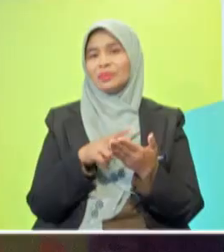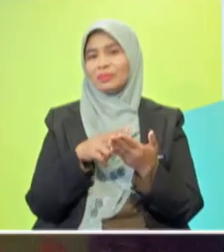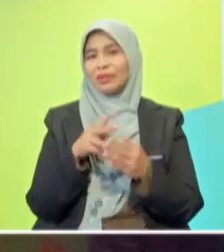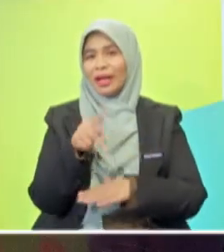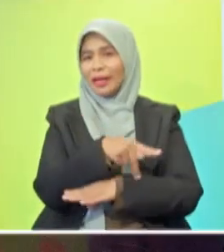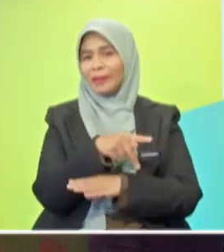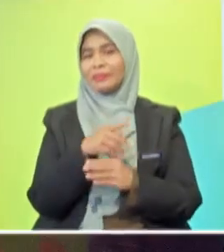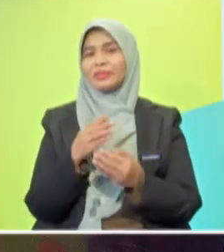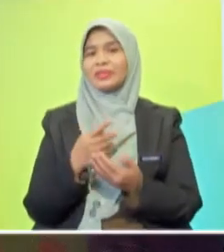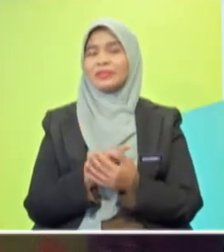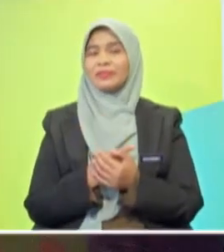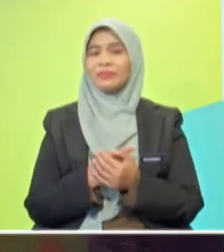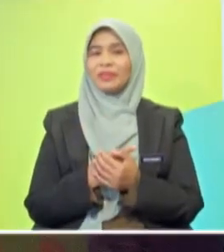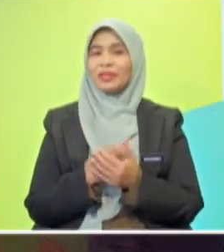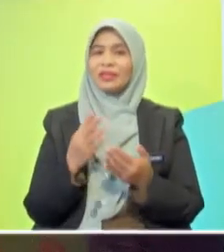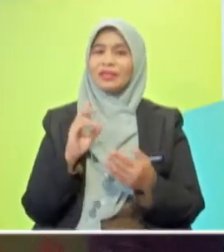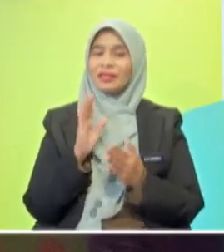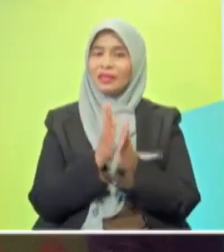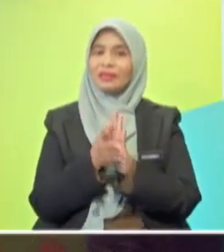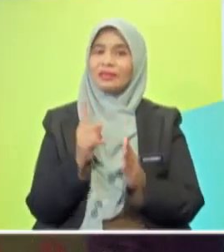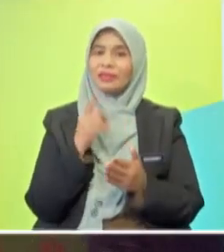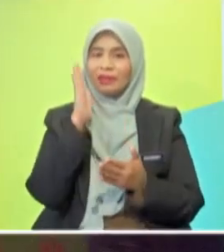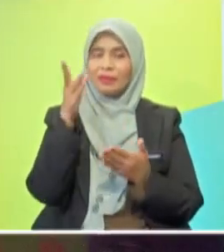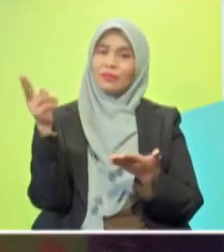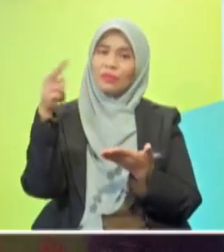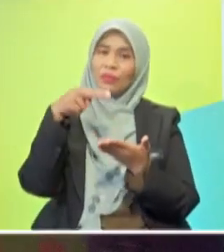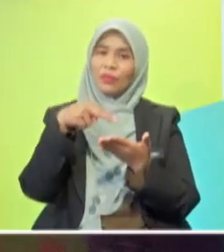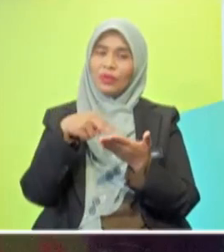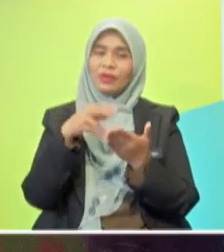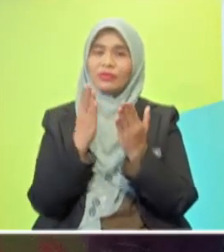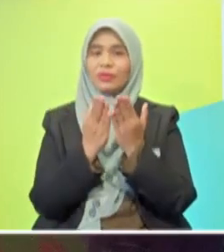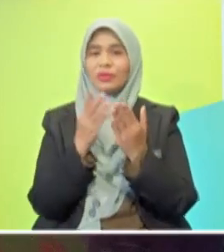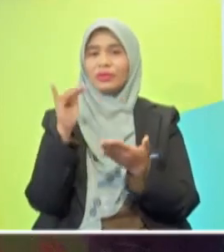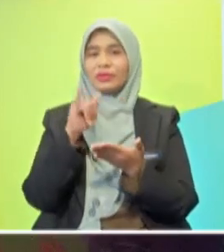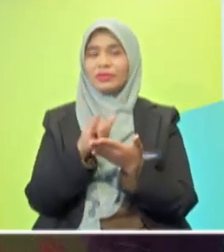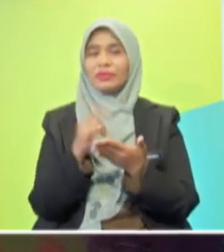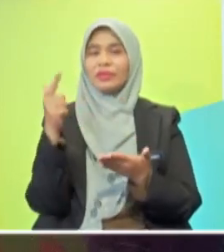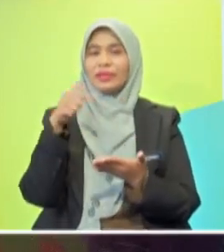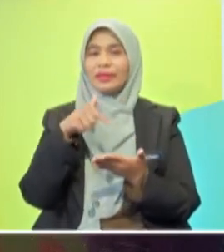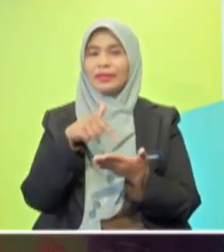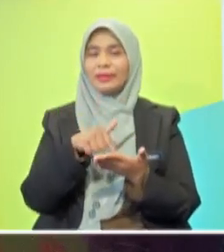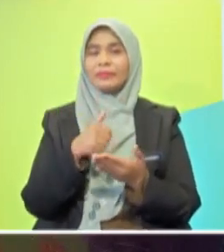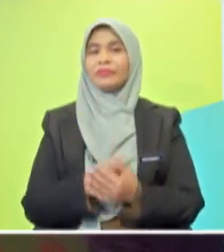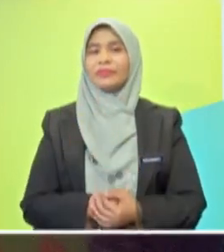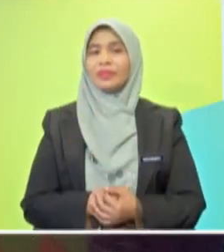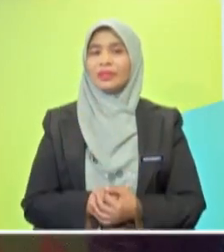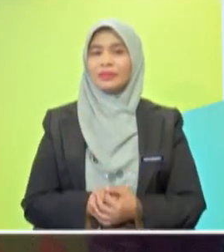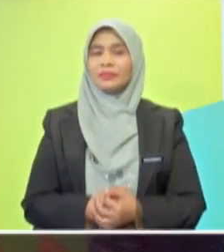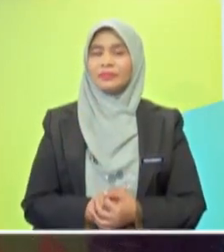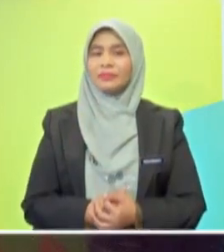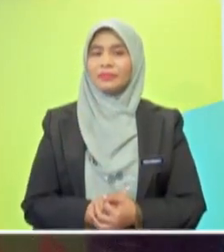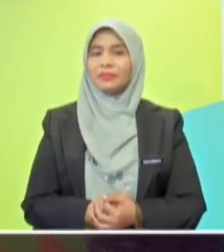ya. Okey. Jom kita ulang sama-sama doa memakai pakaian dan menanggal pakaian ataupun membuka